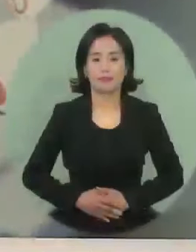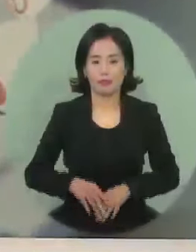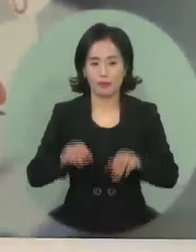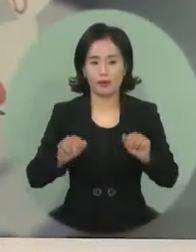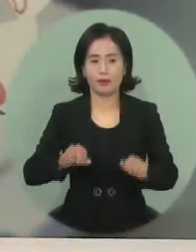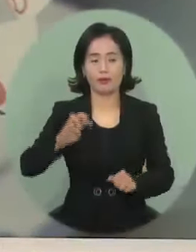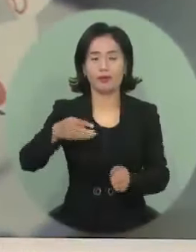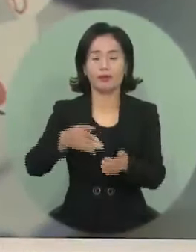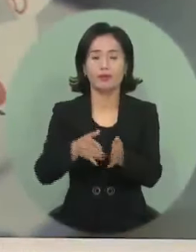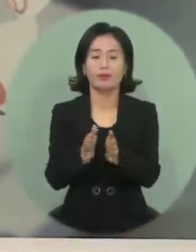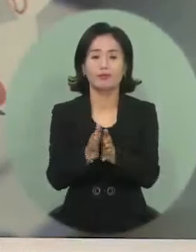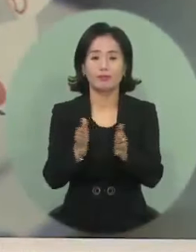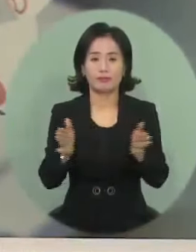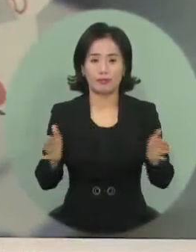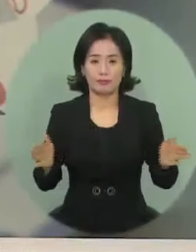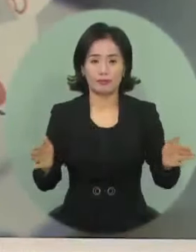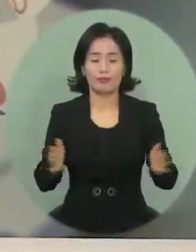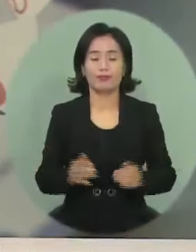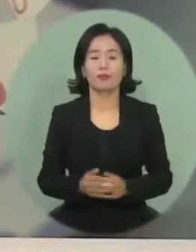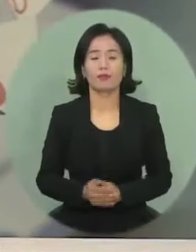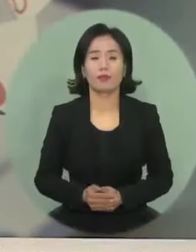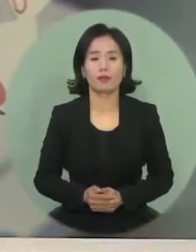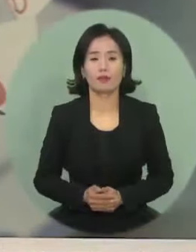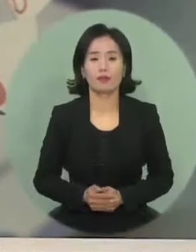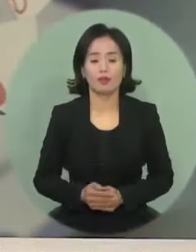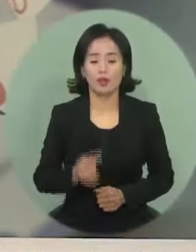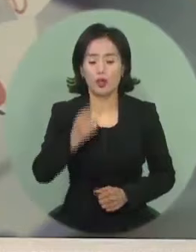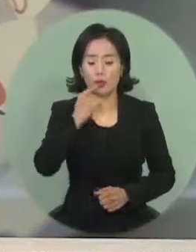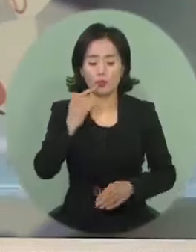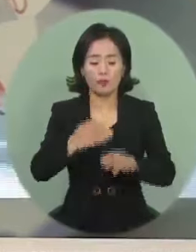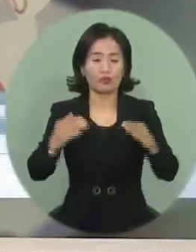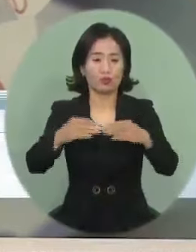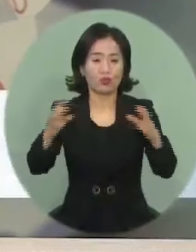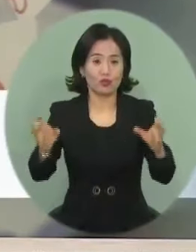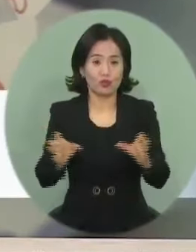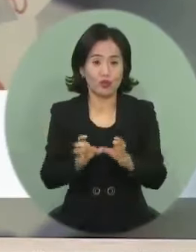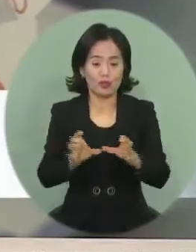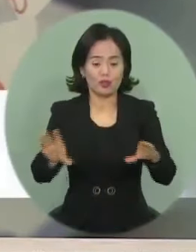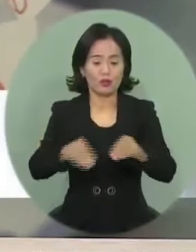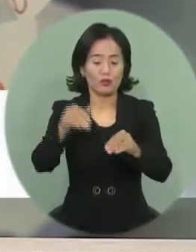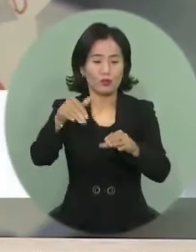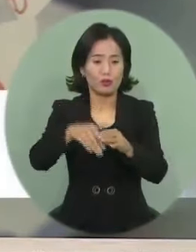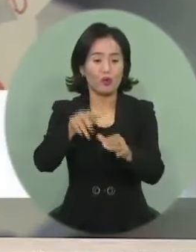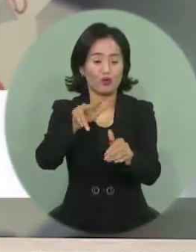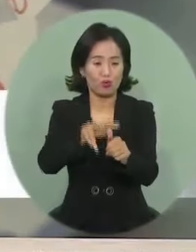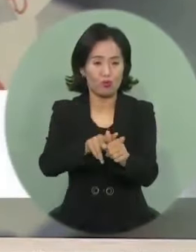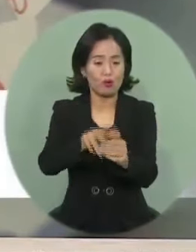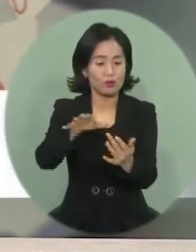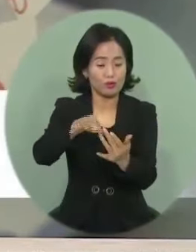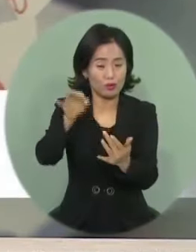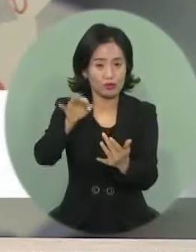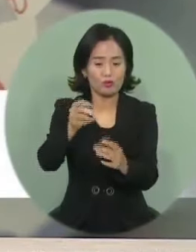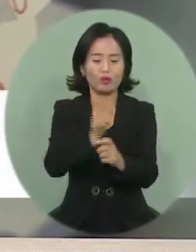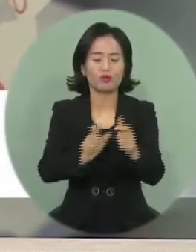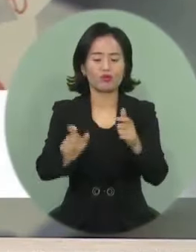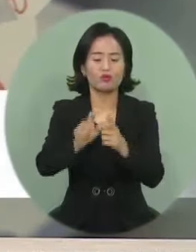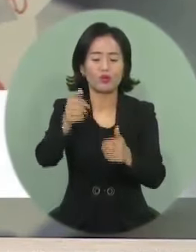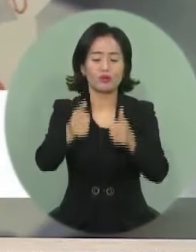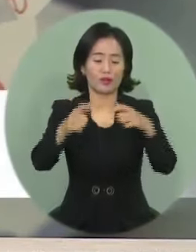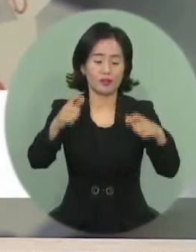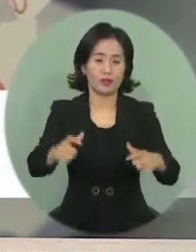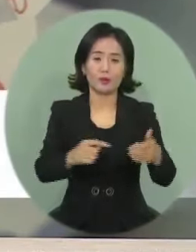여러분 안녕하십니까? 광주 MBC 뉴스데스크입니다. 민주당이 총선 후보 선출을 위한 추가 경선 지역구를